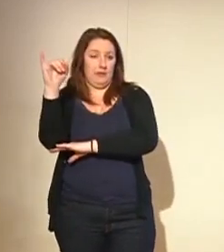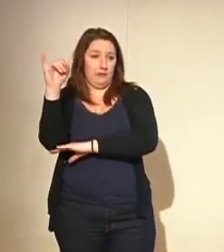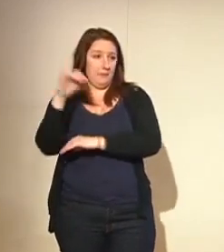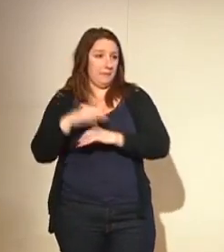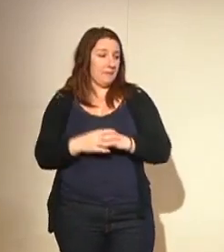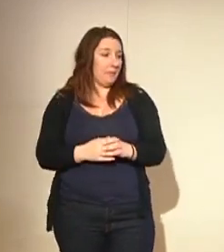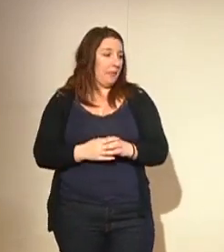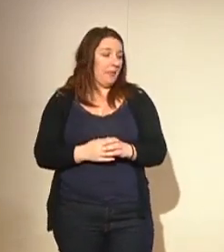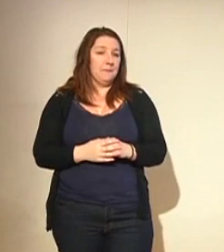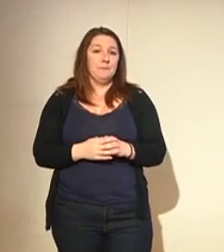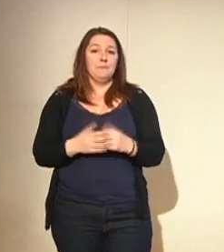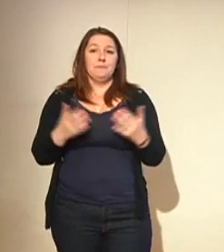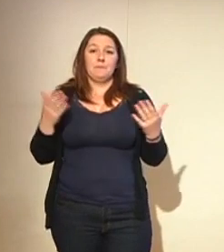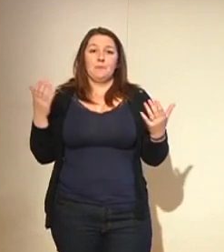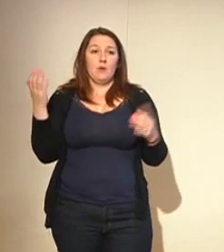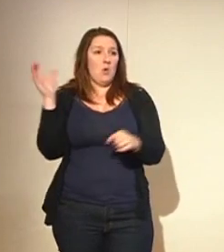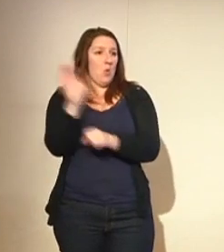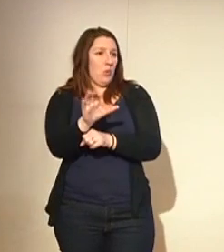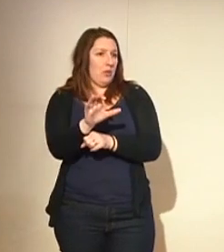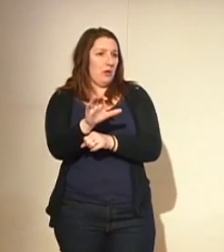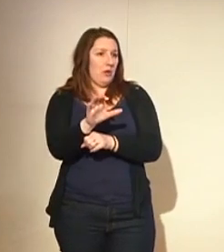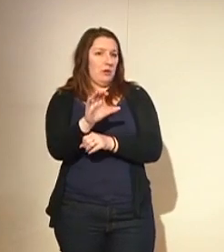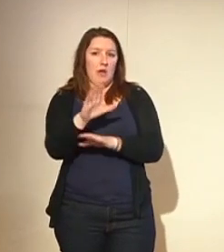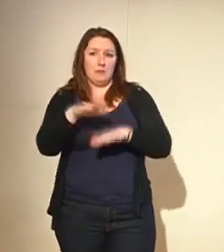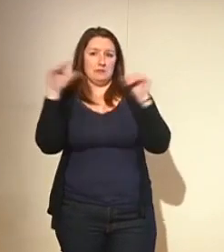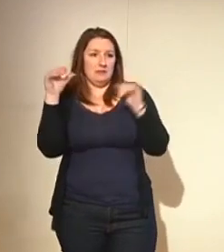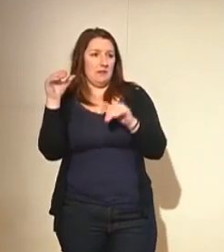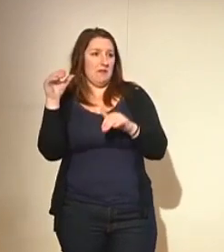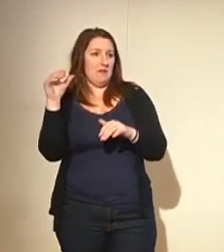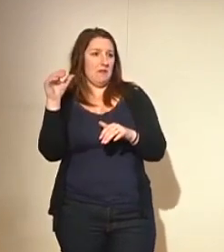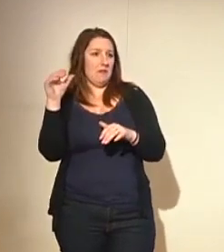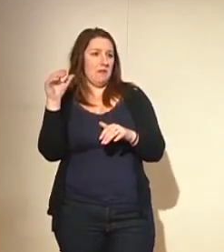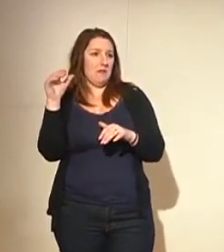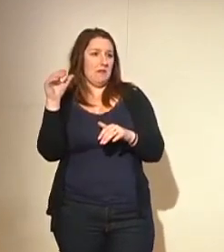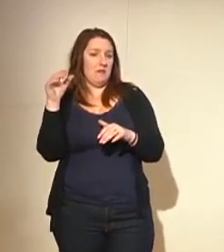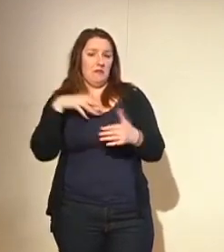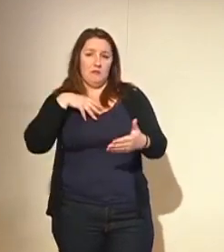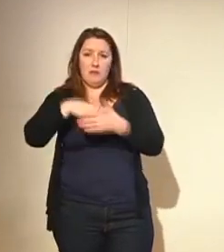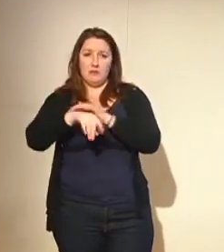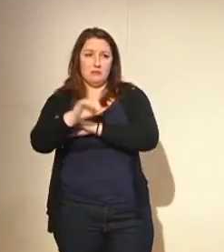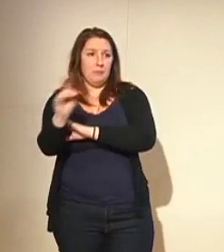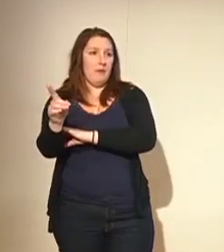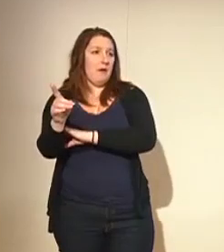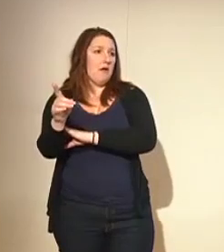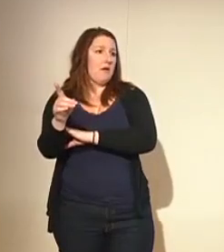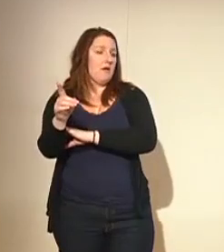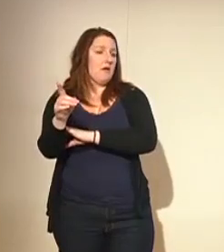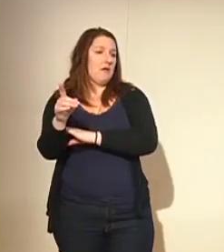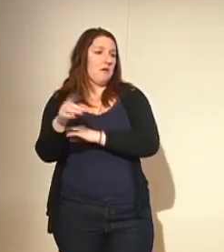udi qui est contre qui s'abstient ne prend pas part au